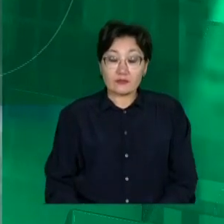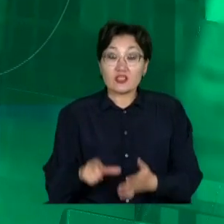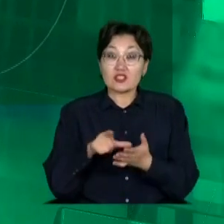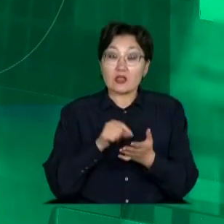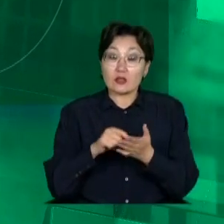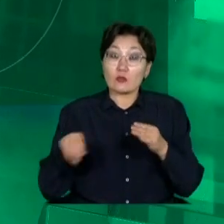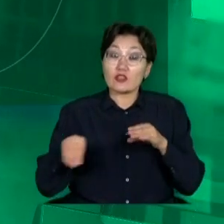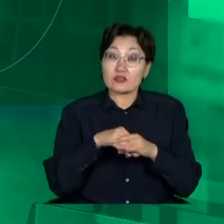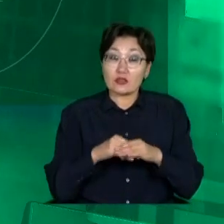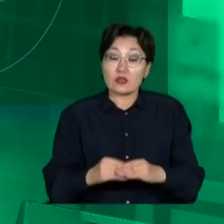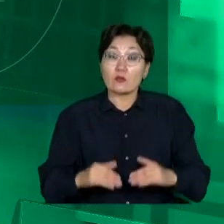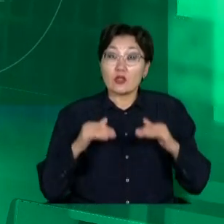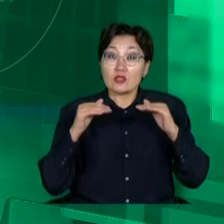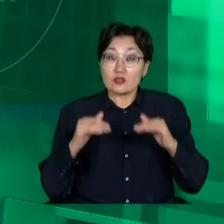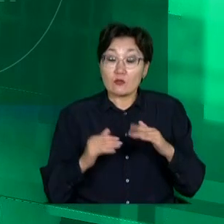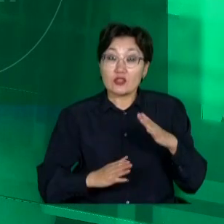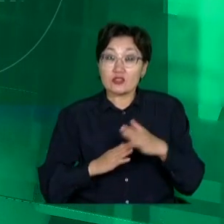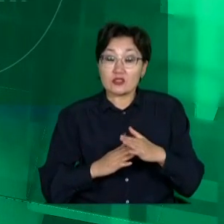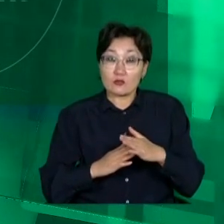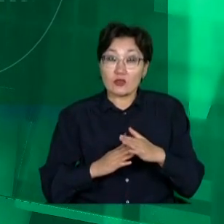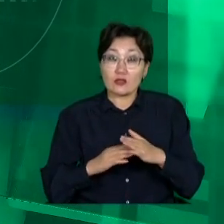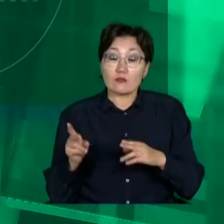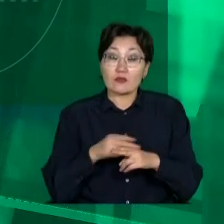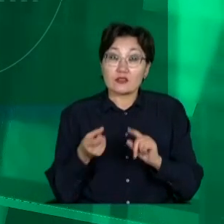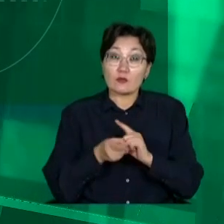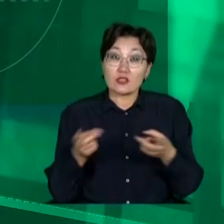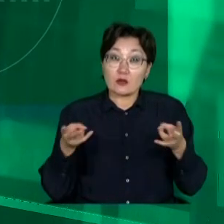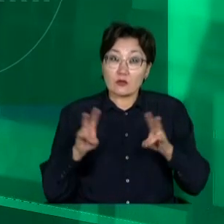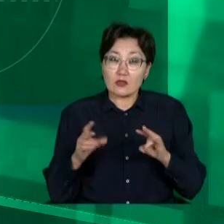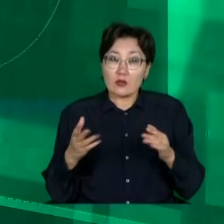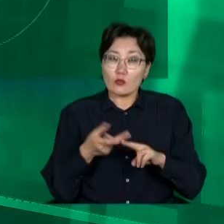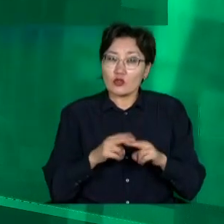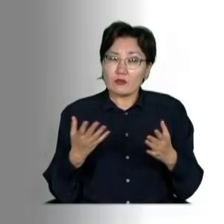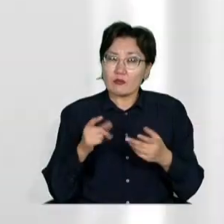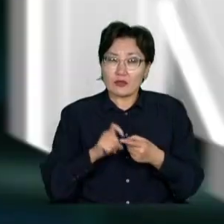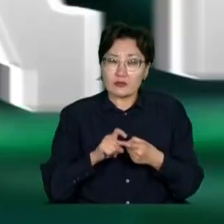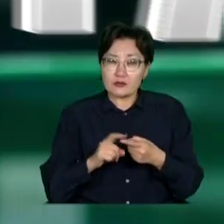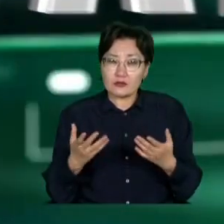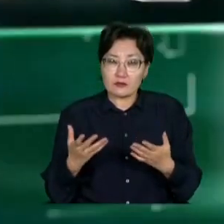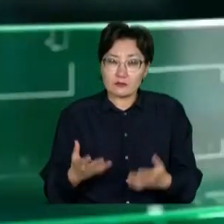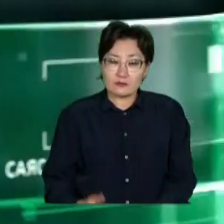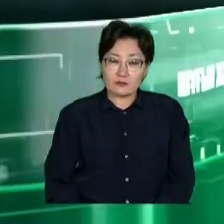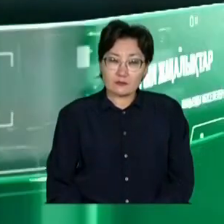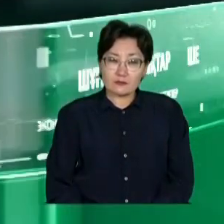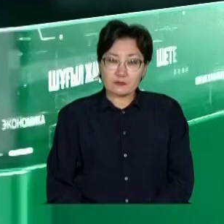Зейнетақы жинақтарының ең төменгі жеткілікті шегі өзгерсіз қалады. Бұл немен байланысты?